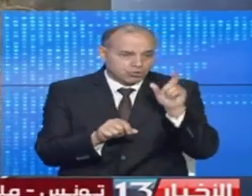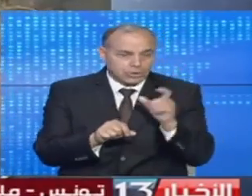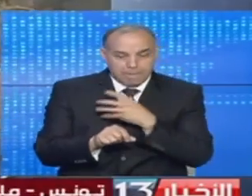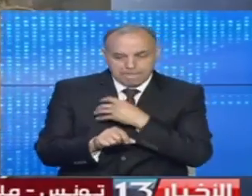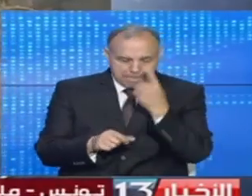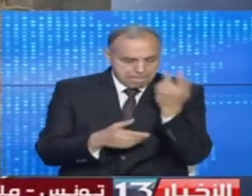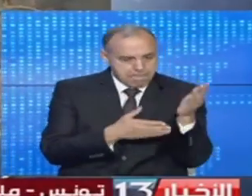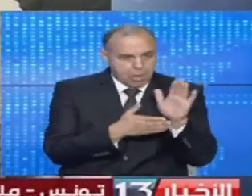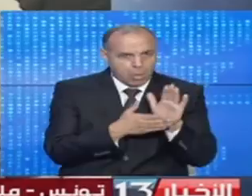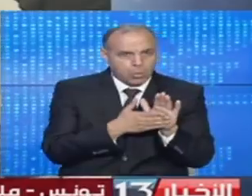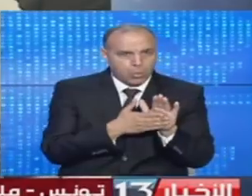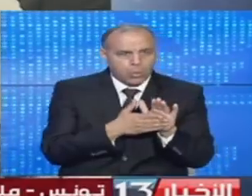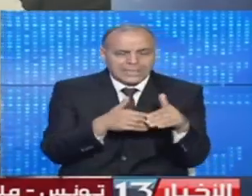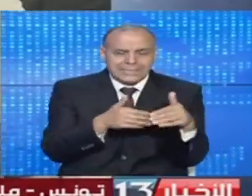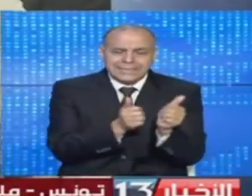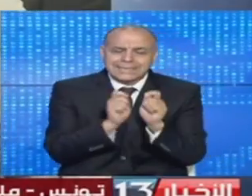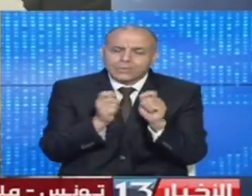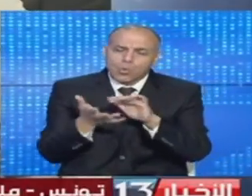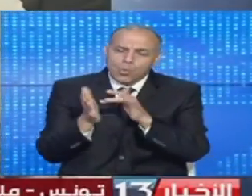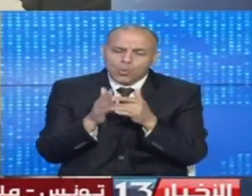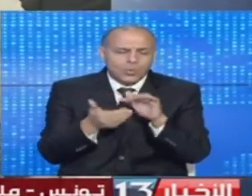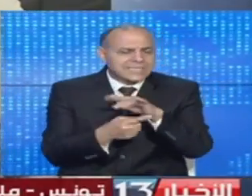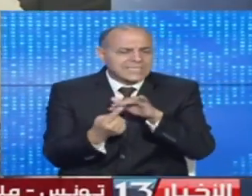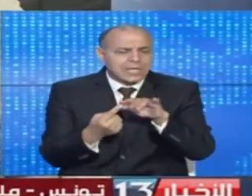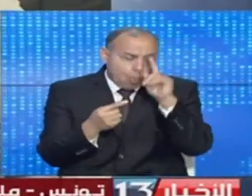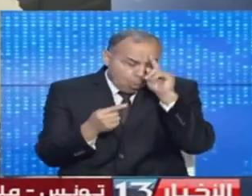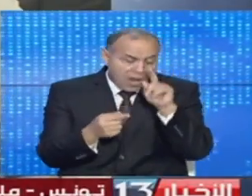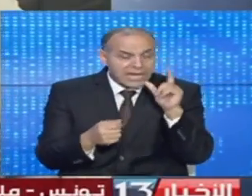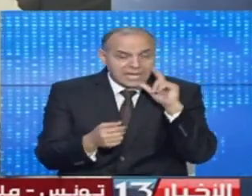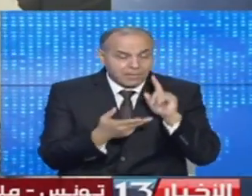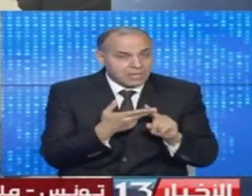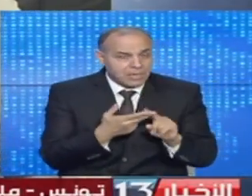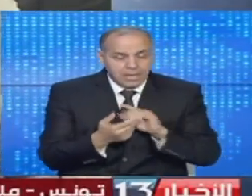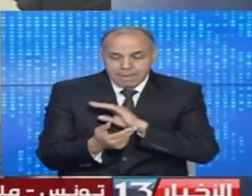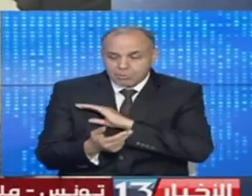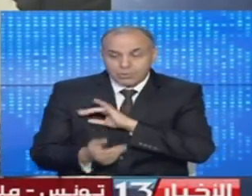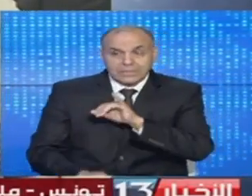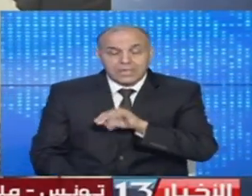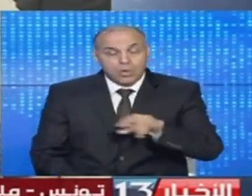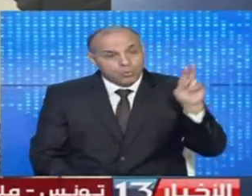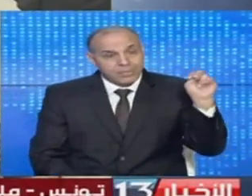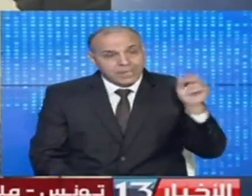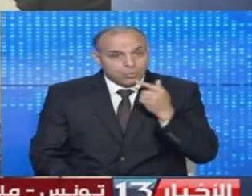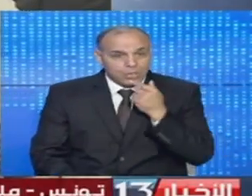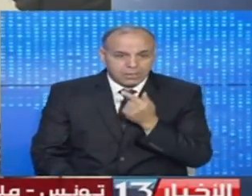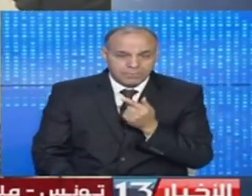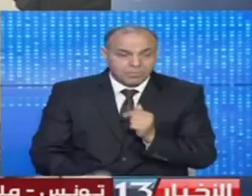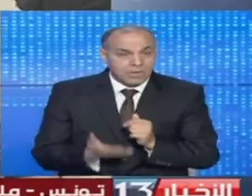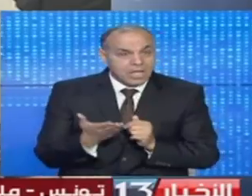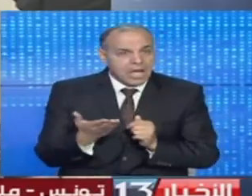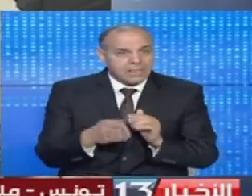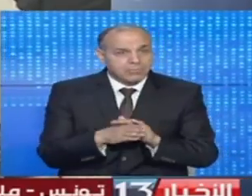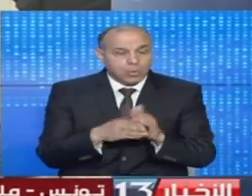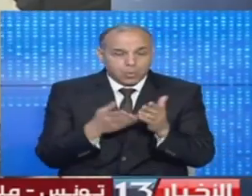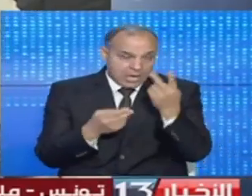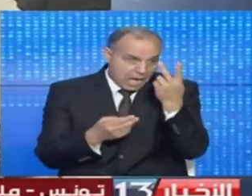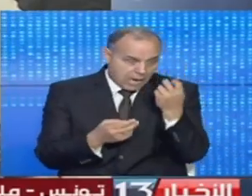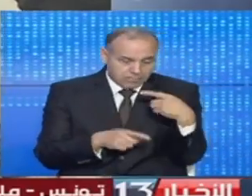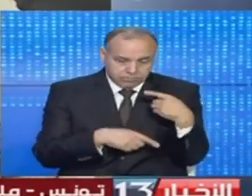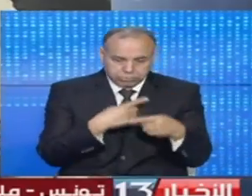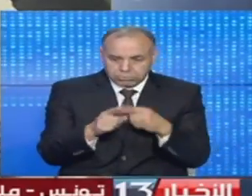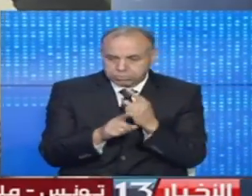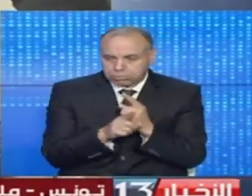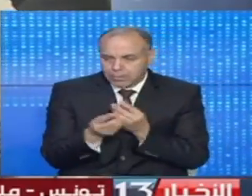يمثلون الوان الطيف السياسي والاجتماعي الليبي و برعايه الامم المتحده وفي اطار اليوم الثاني من